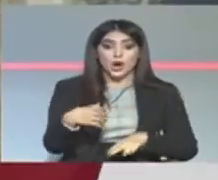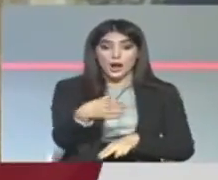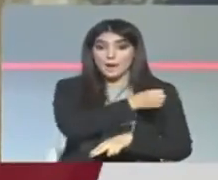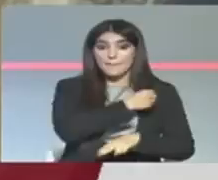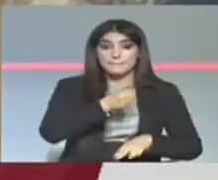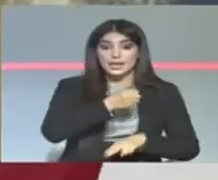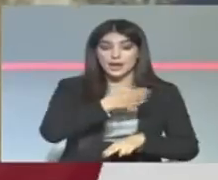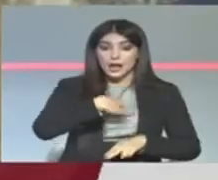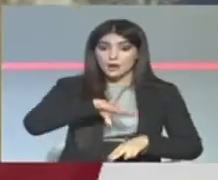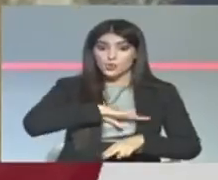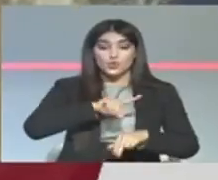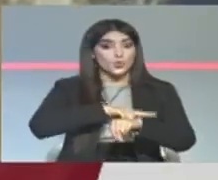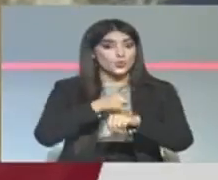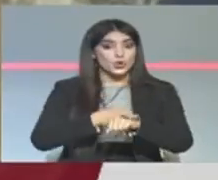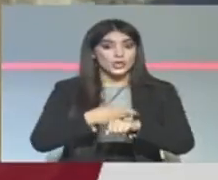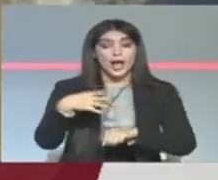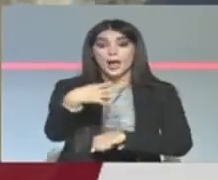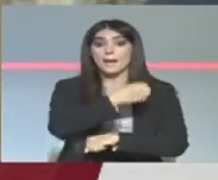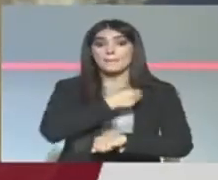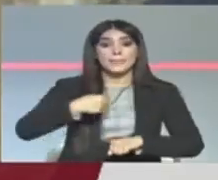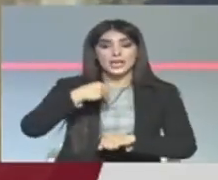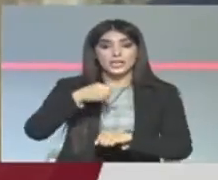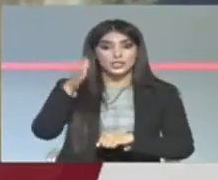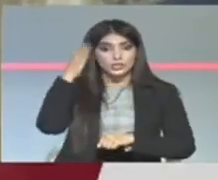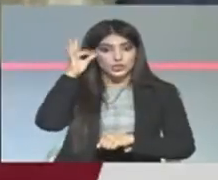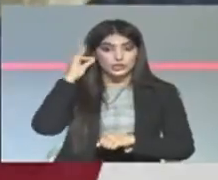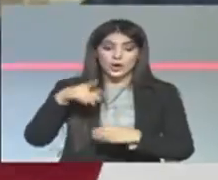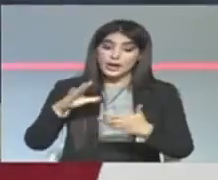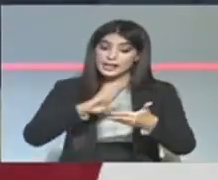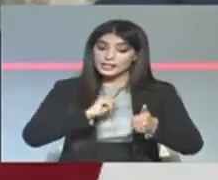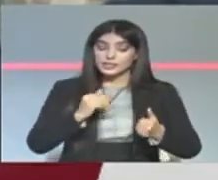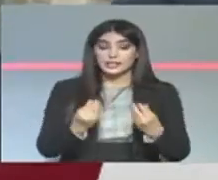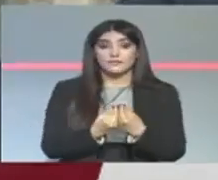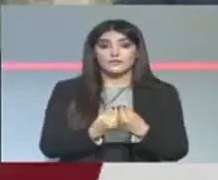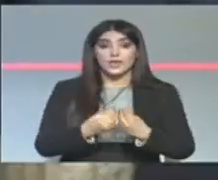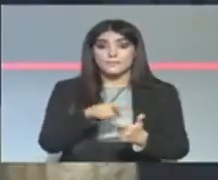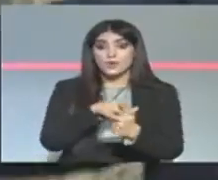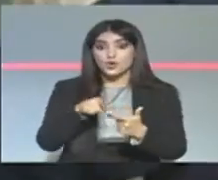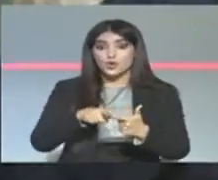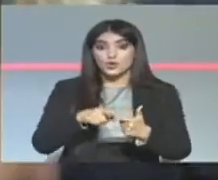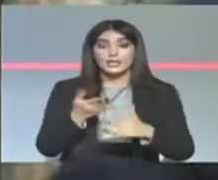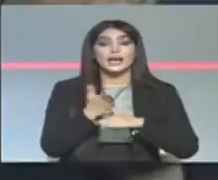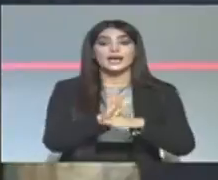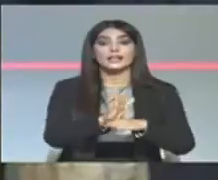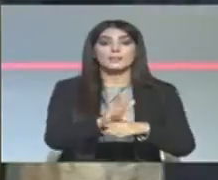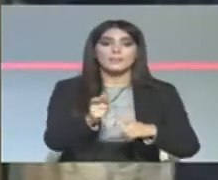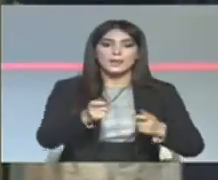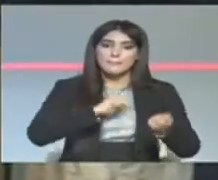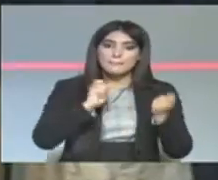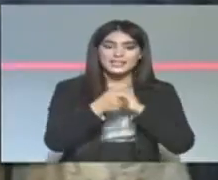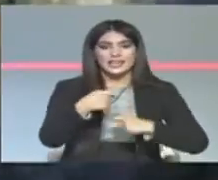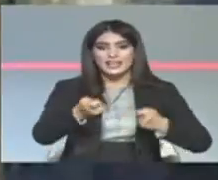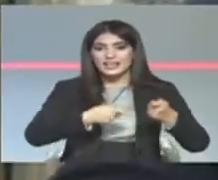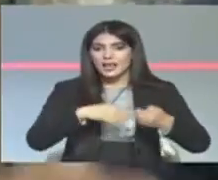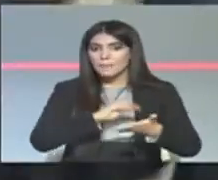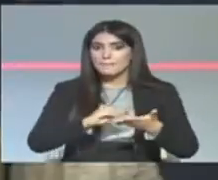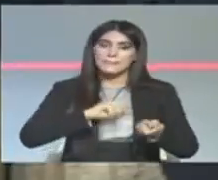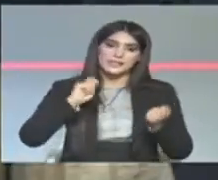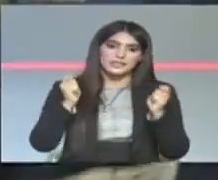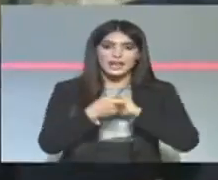املاك الدوله يقع التناغم فيما بينهم ويقع توظيفها لادارات ويقع توظيفها لمست